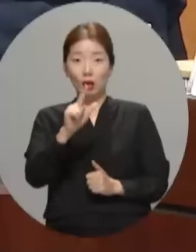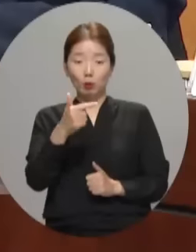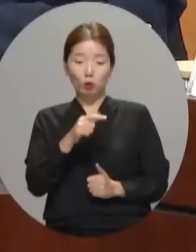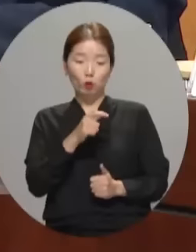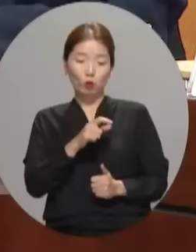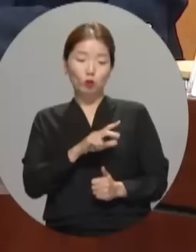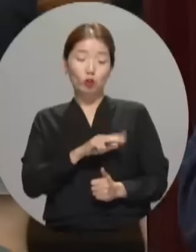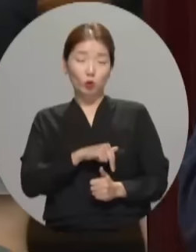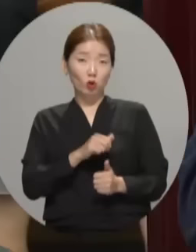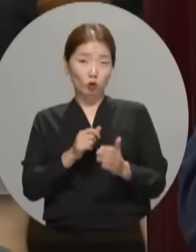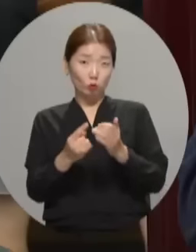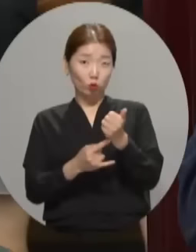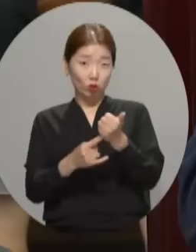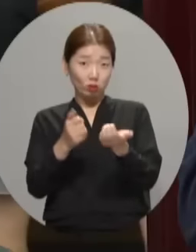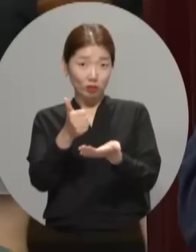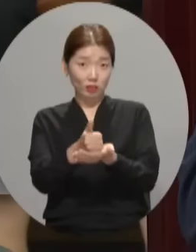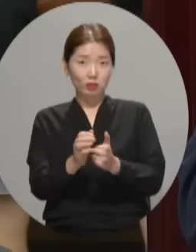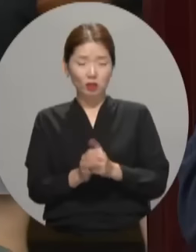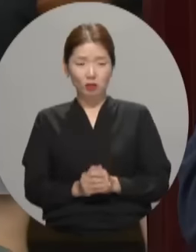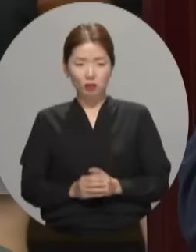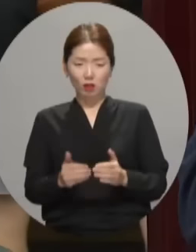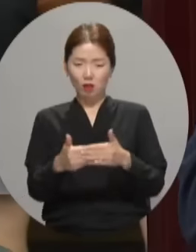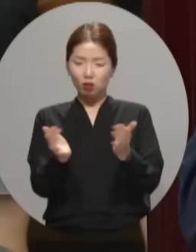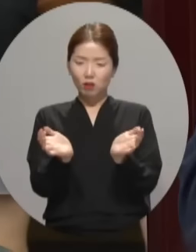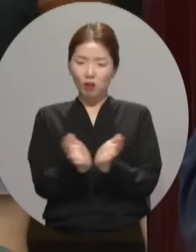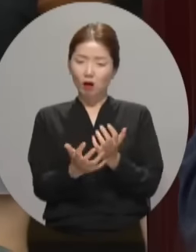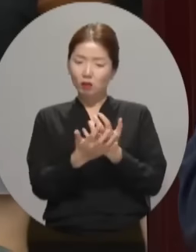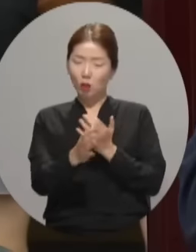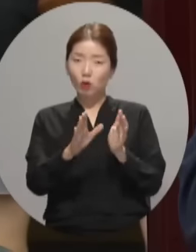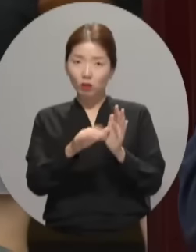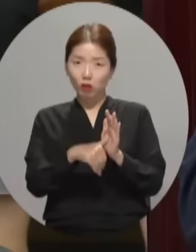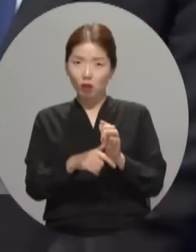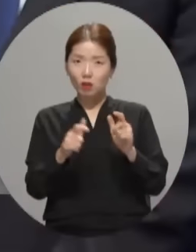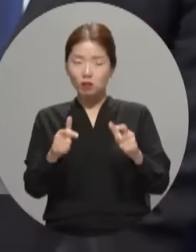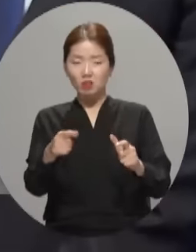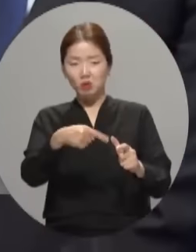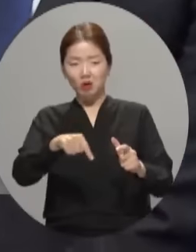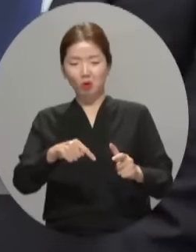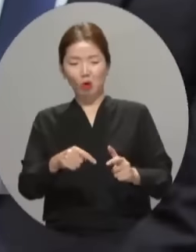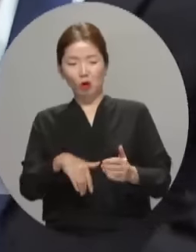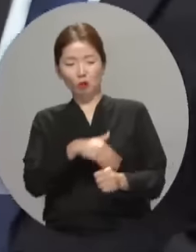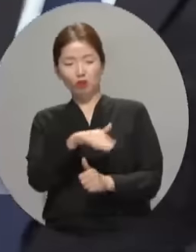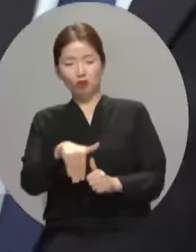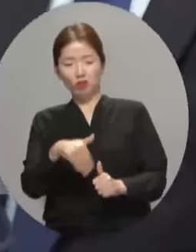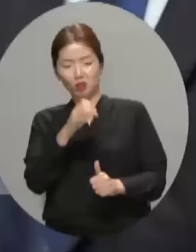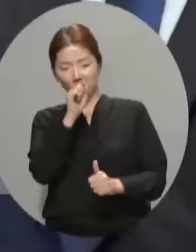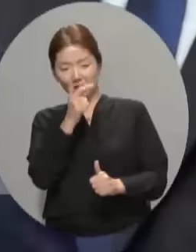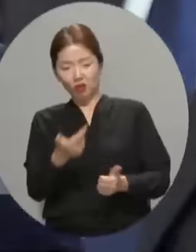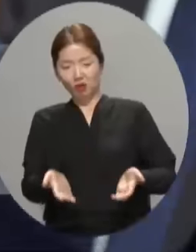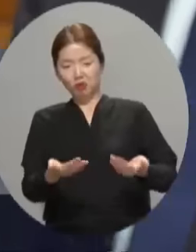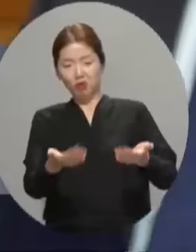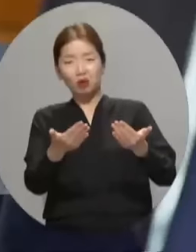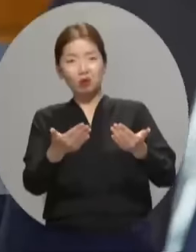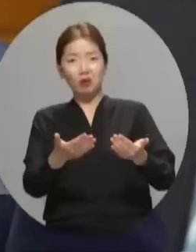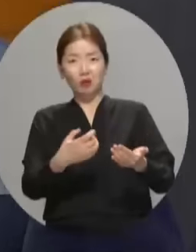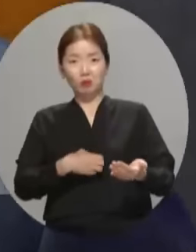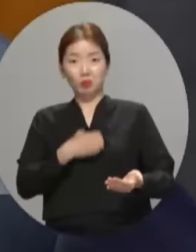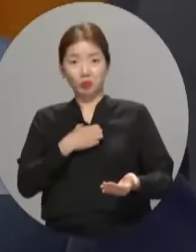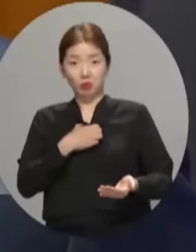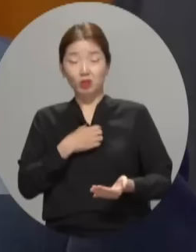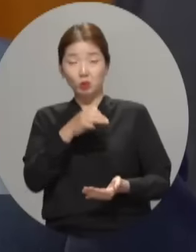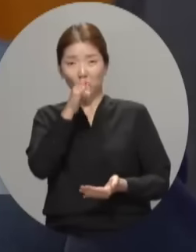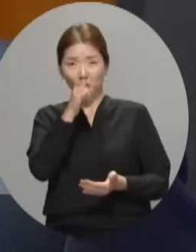민주당 전북도당 위원장은 공당의 전당대회에서 지역주의를 부추기는 발언이 나온 것에 경악을 금치